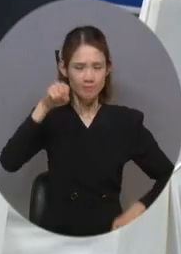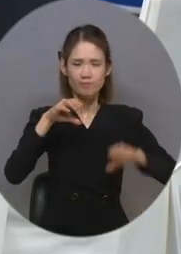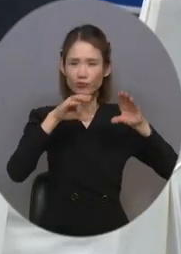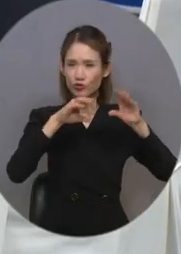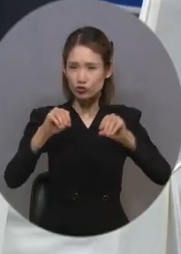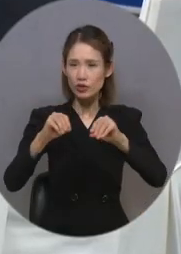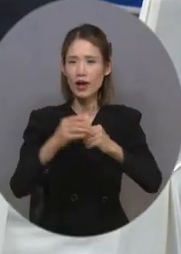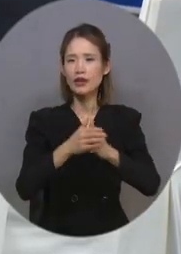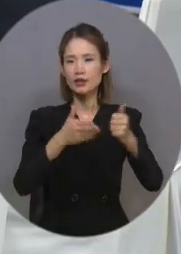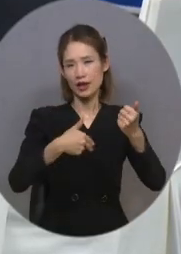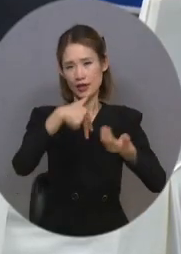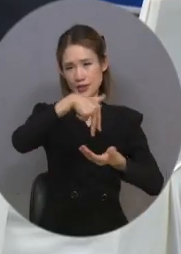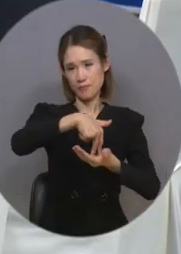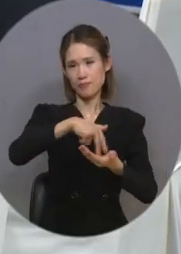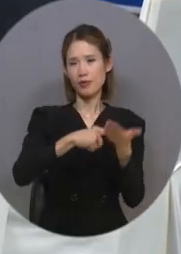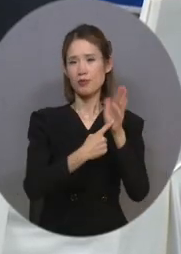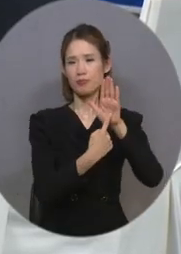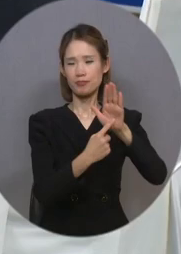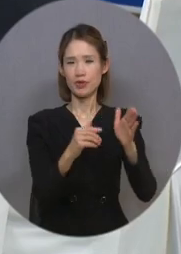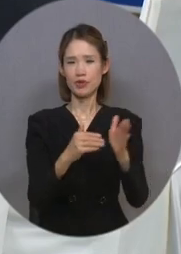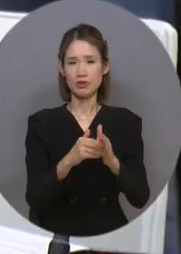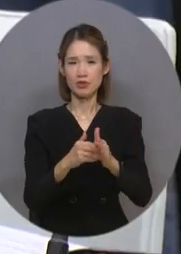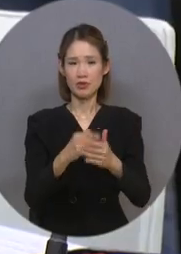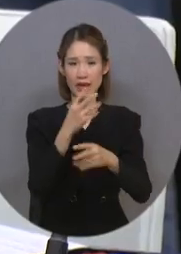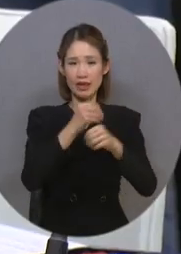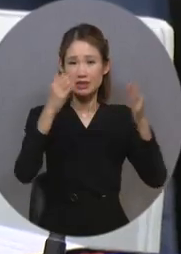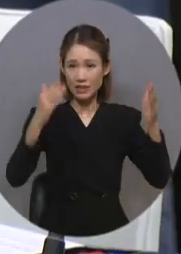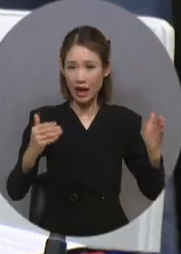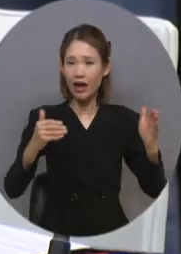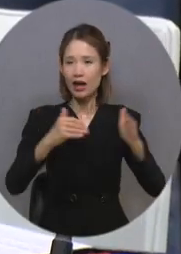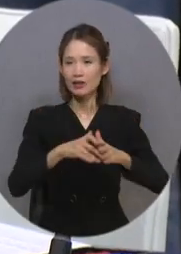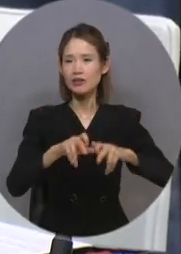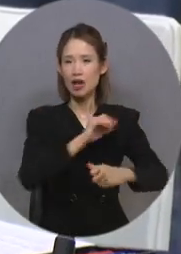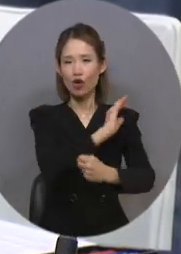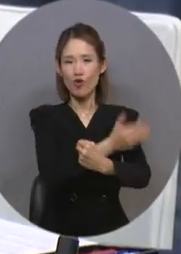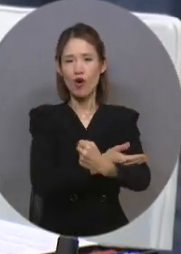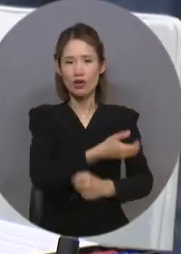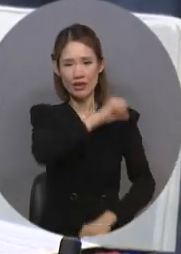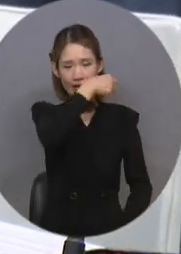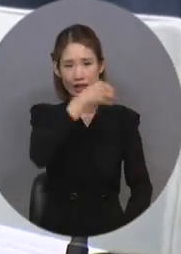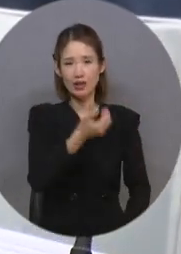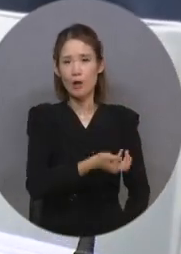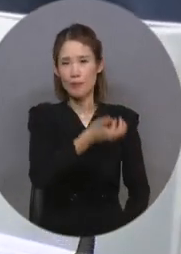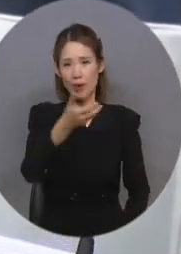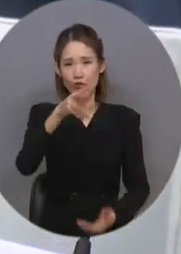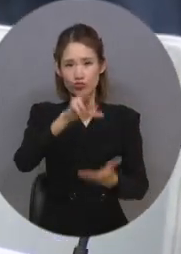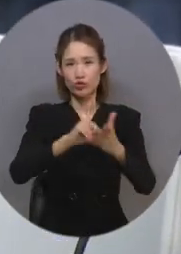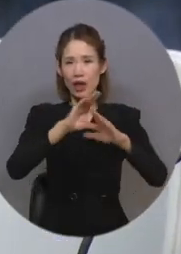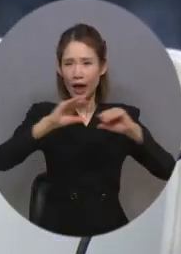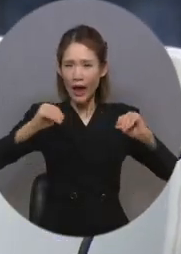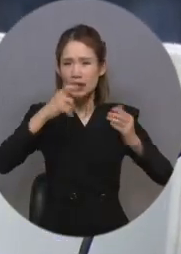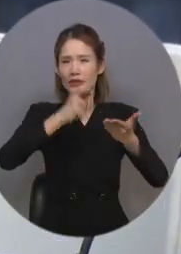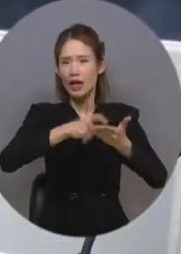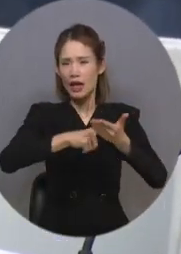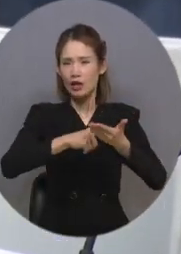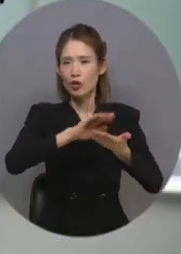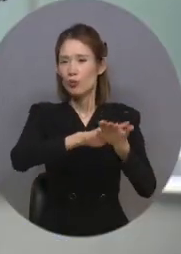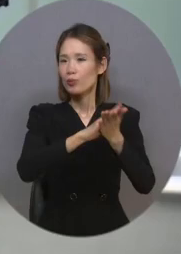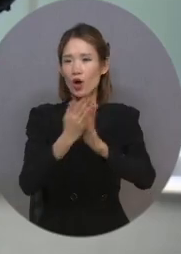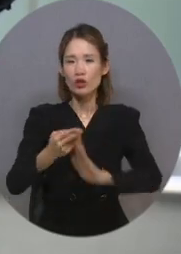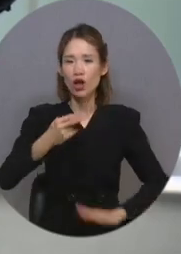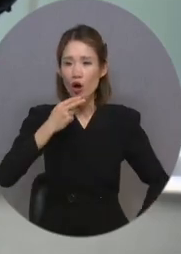중단하겠다는 입장을 밝혔습니다. 해당 기간까지 장애인 권리 예산 반영과 문제 해결을 촉구하고 변화가 없을